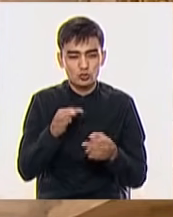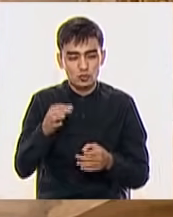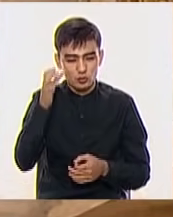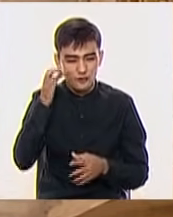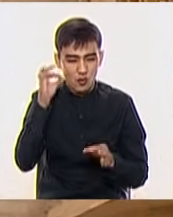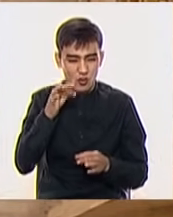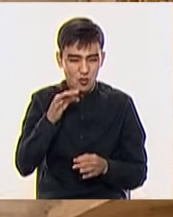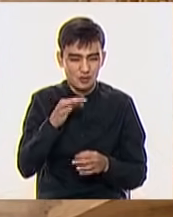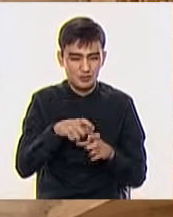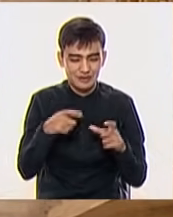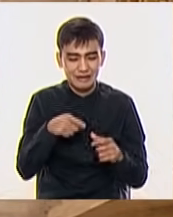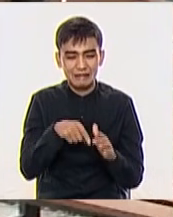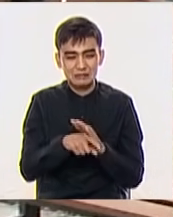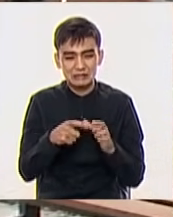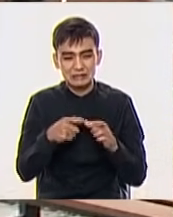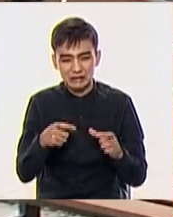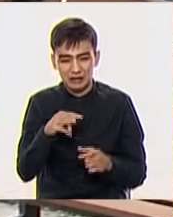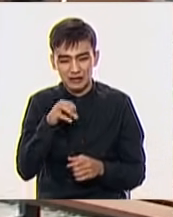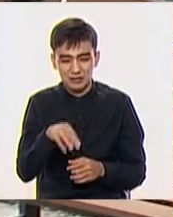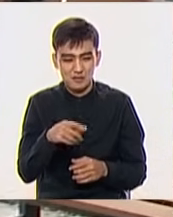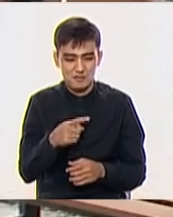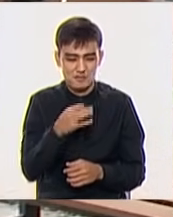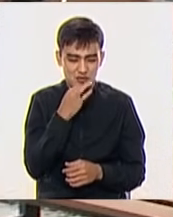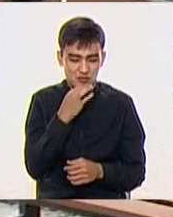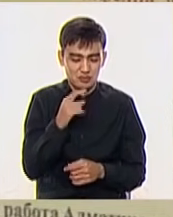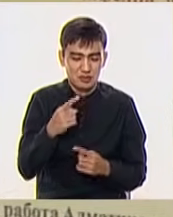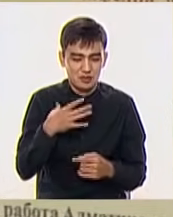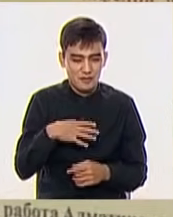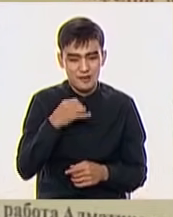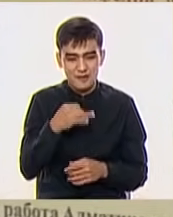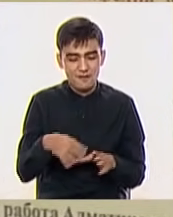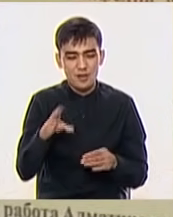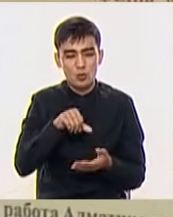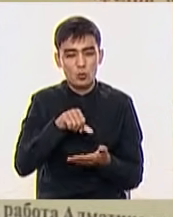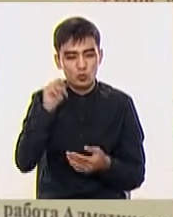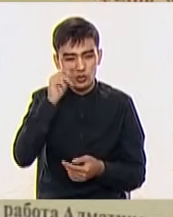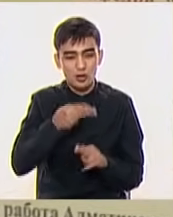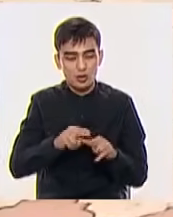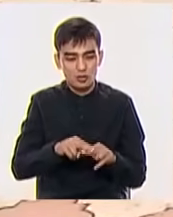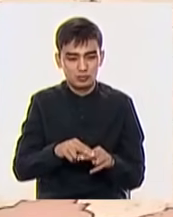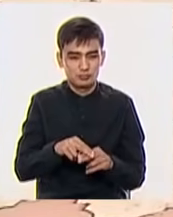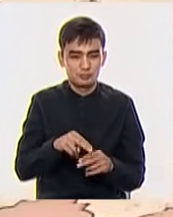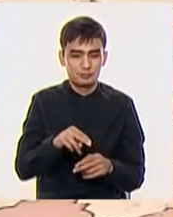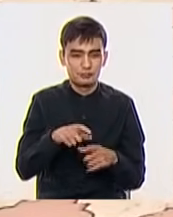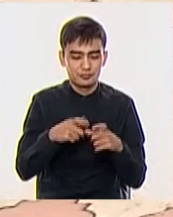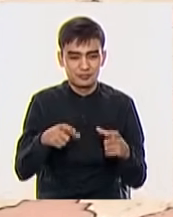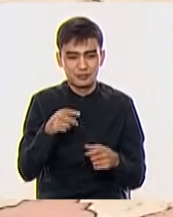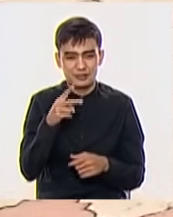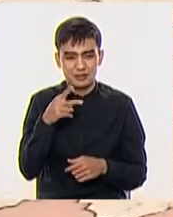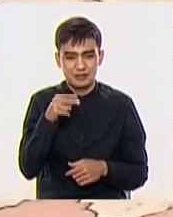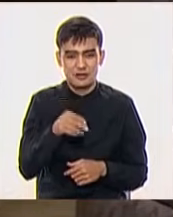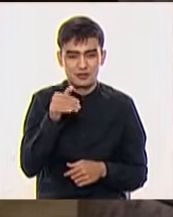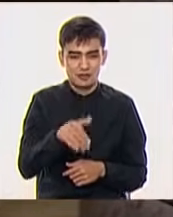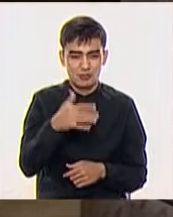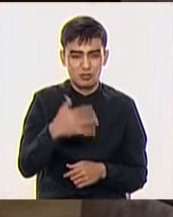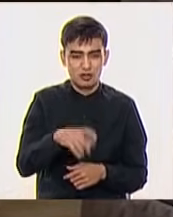знаний студентов по тестовому срезу преждевременно. Для этого нужно экзаменовать всех учащихся. Это как минимум 2050